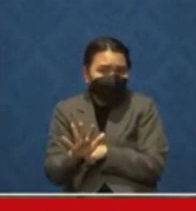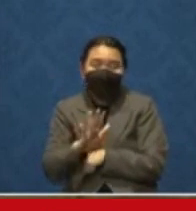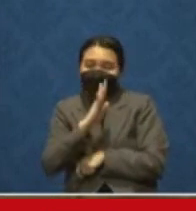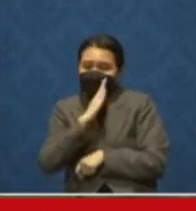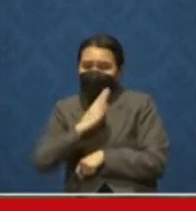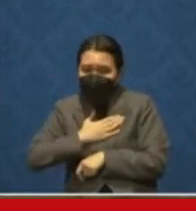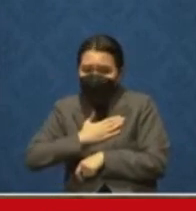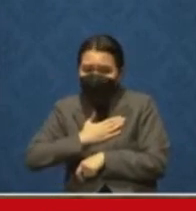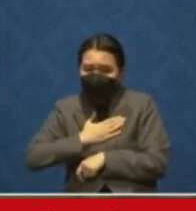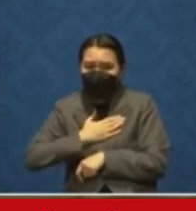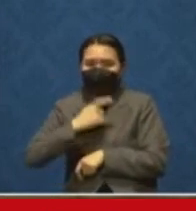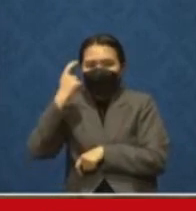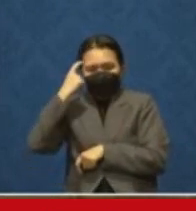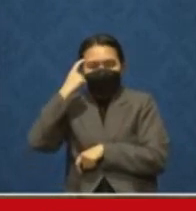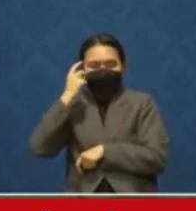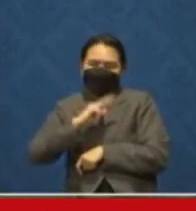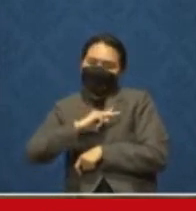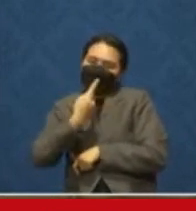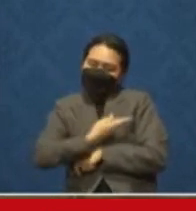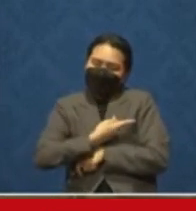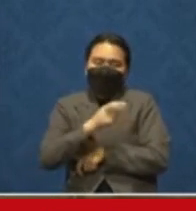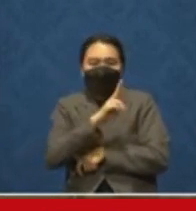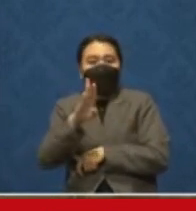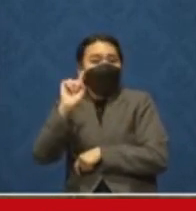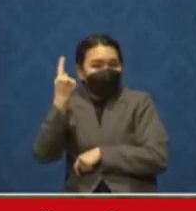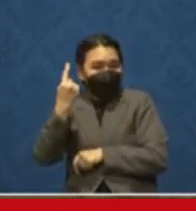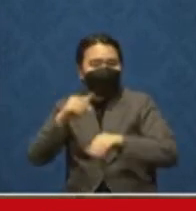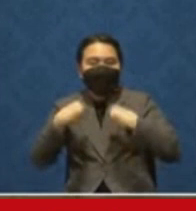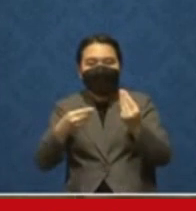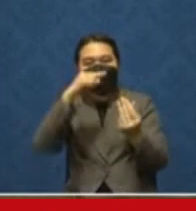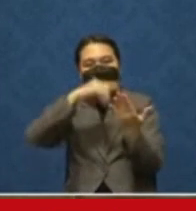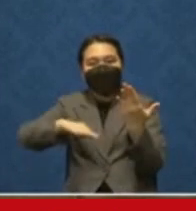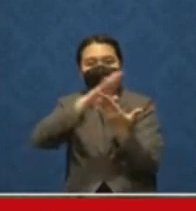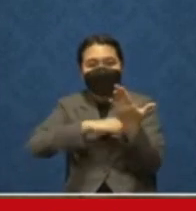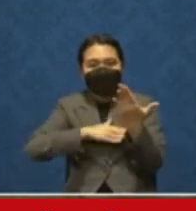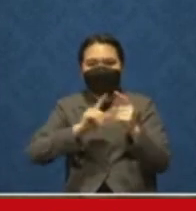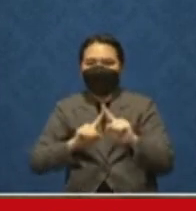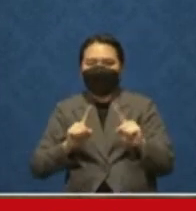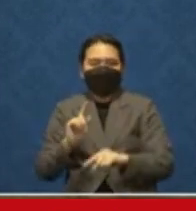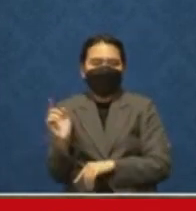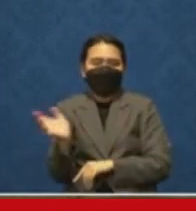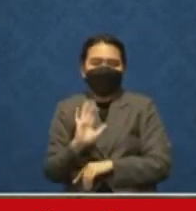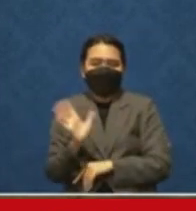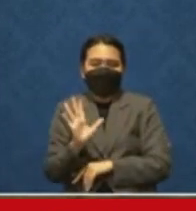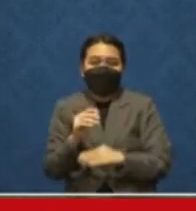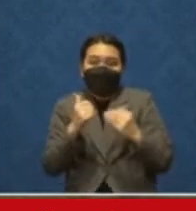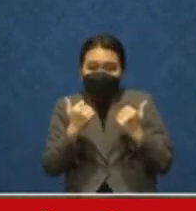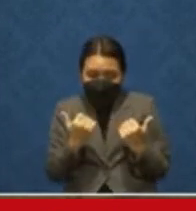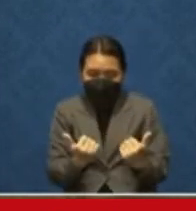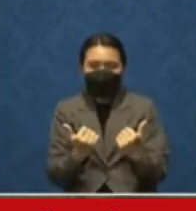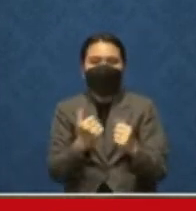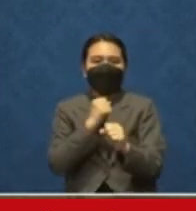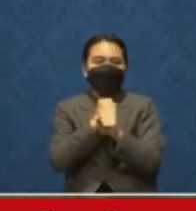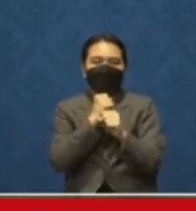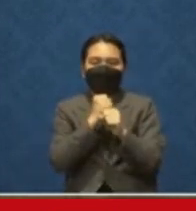ถึงวันนี้ท่านก็ได้เป็นนานแล้วอ่ะและก็คิดว่าก็น่าจะพอแล้วมั้งจะเป็นเราเราก็จะ